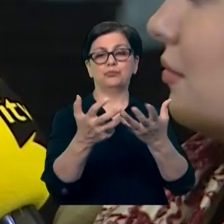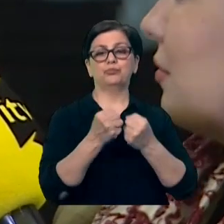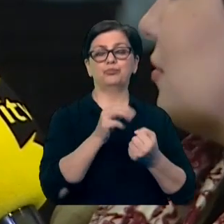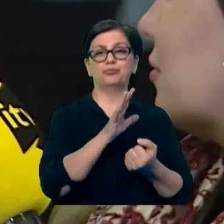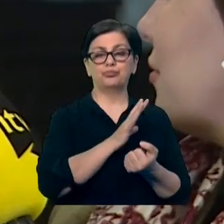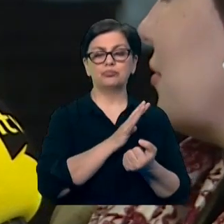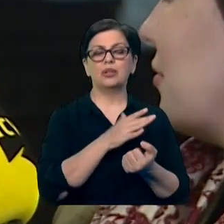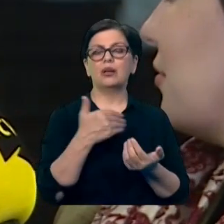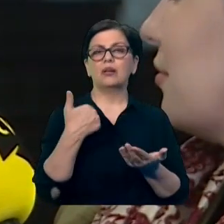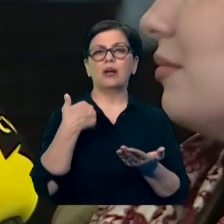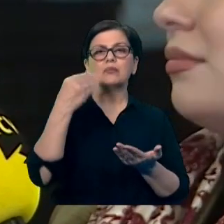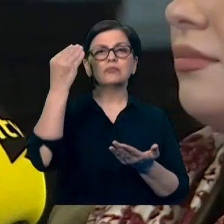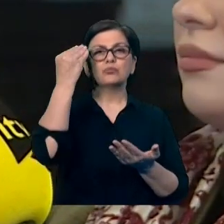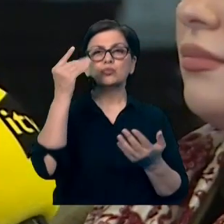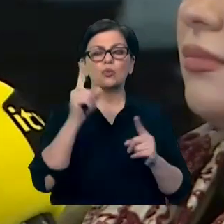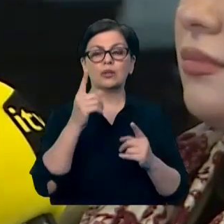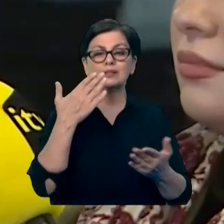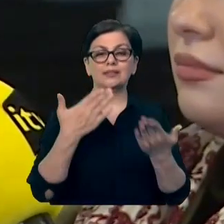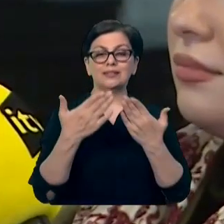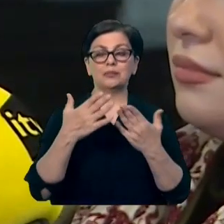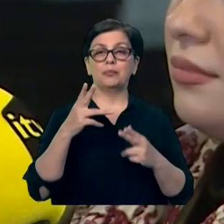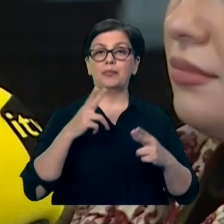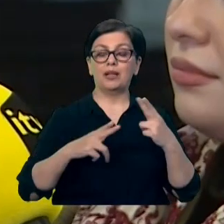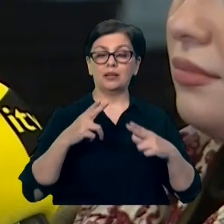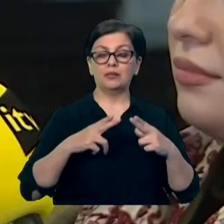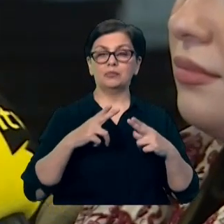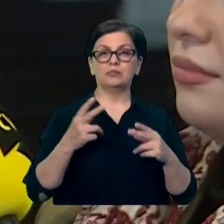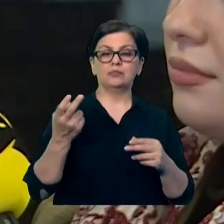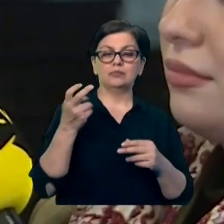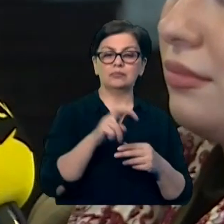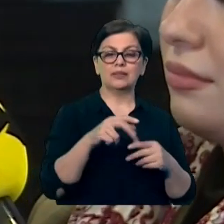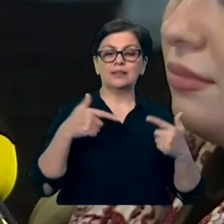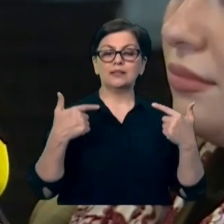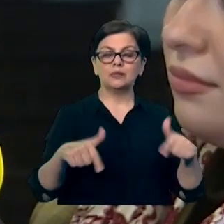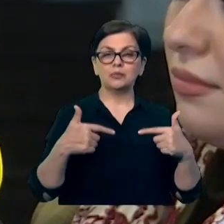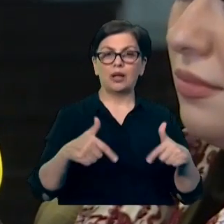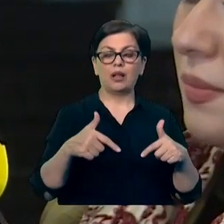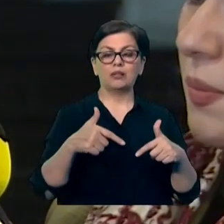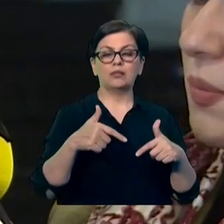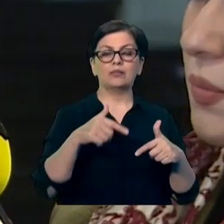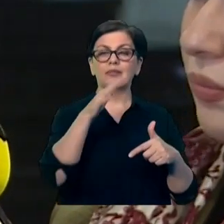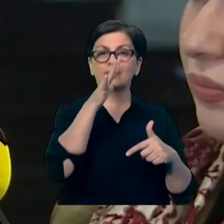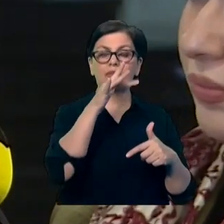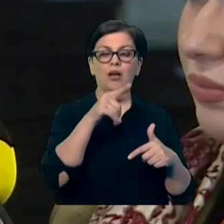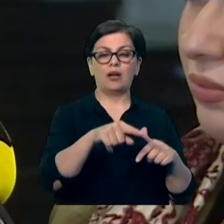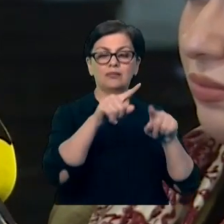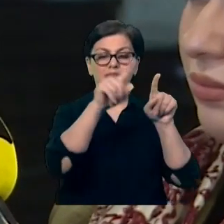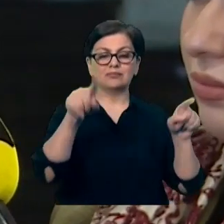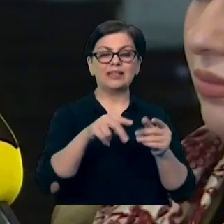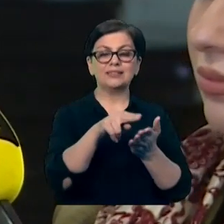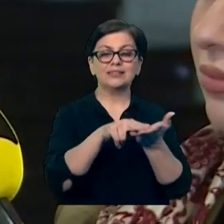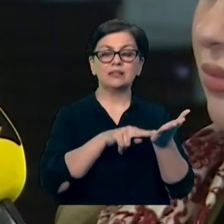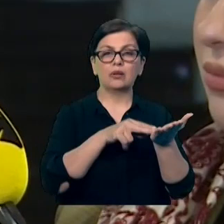bizim məntiqimiz bundan ibarətdir ki, əgər müəllim gəlib imtahanda öz yəni sertifikatlaşma prosesində öz